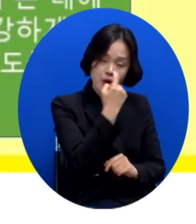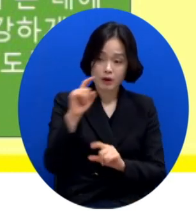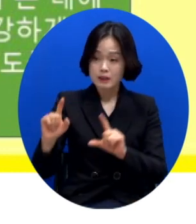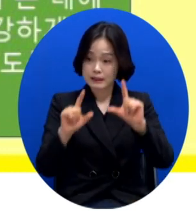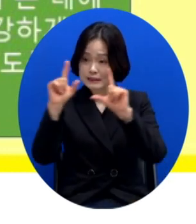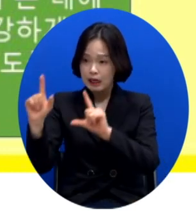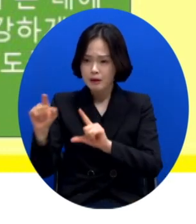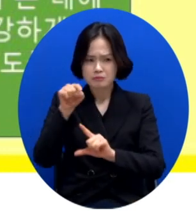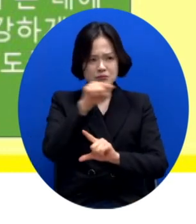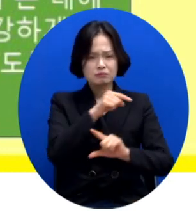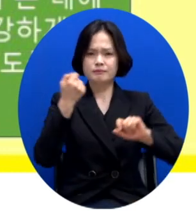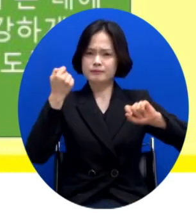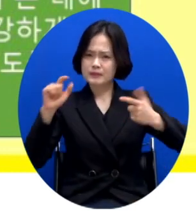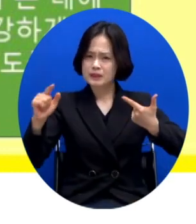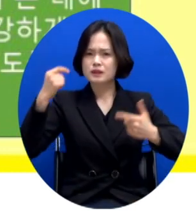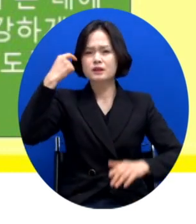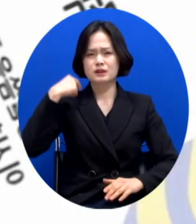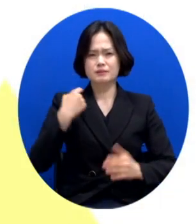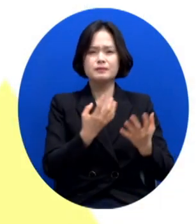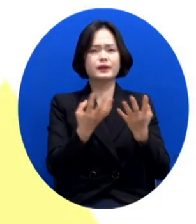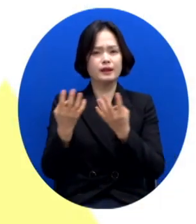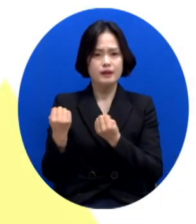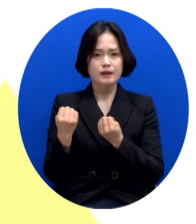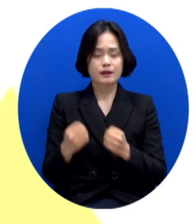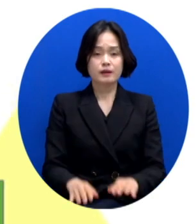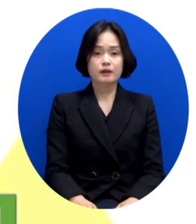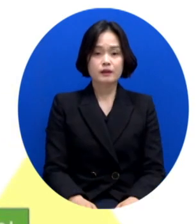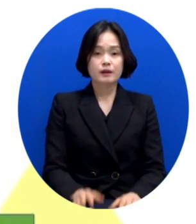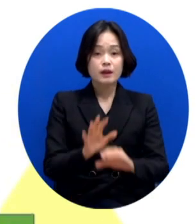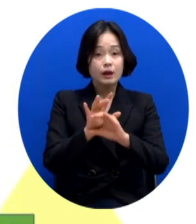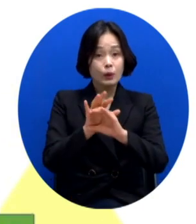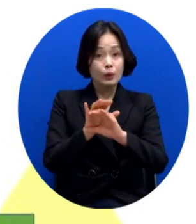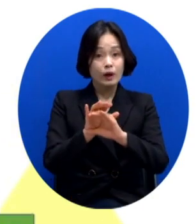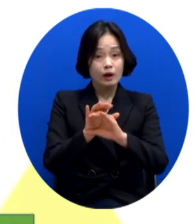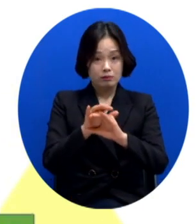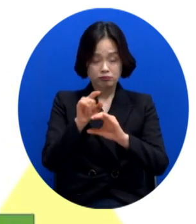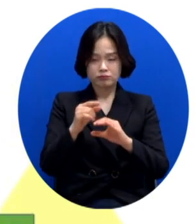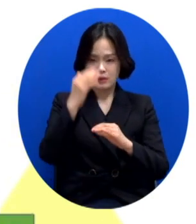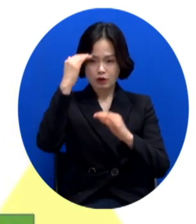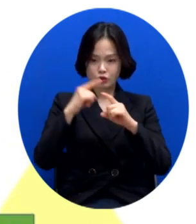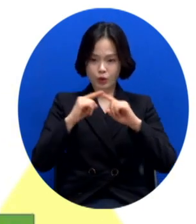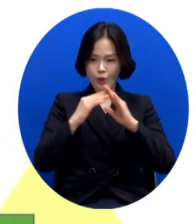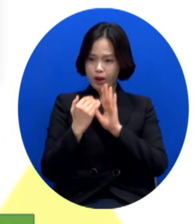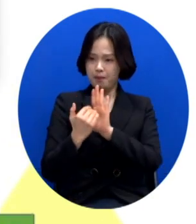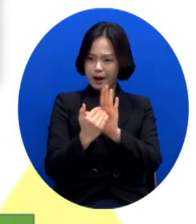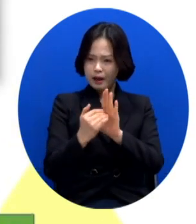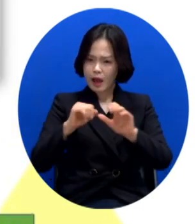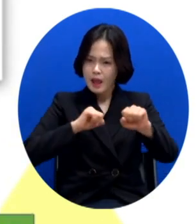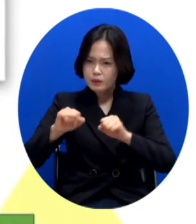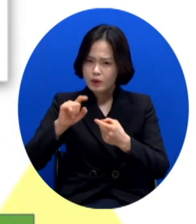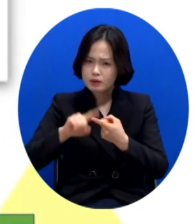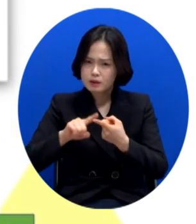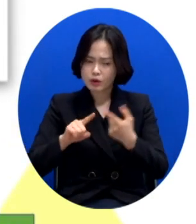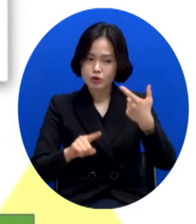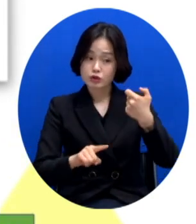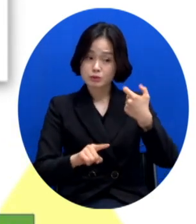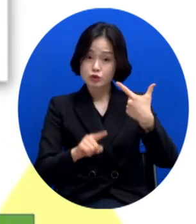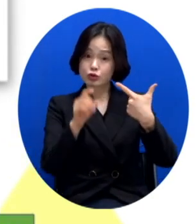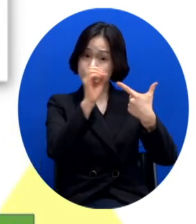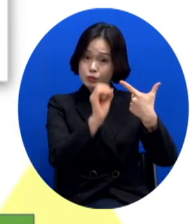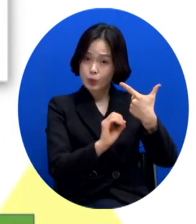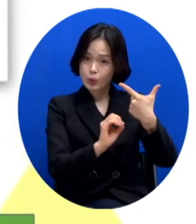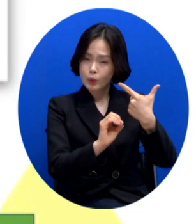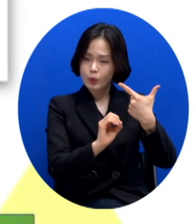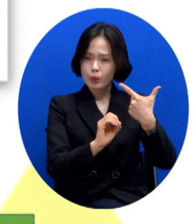있다는 것을 의미한다 고 밝혔습니다 특히 코라 일부에 대한 한국교회의 대응에 대해서는 66% 가 감염